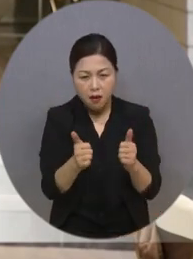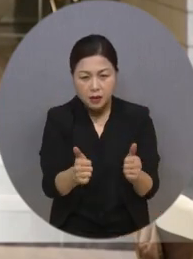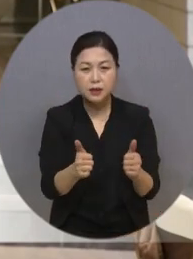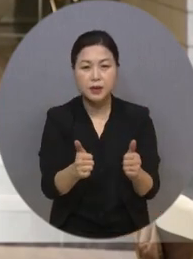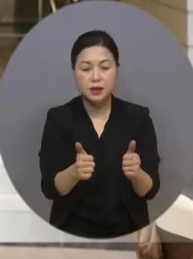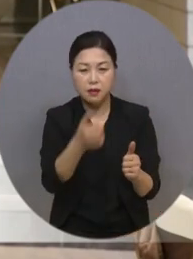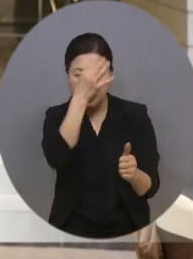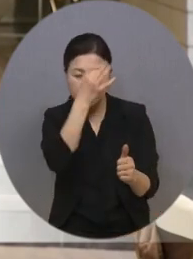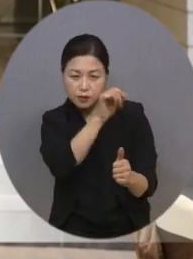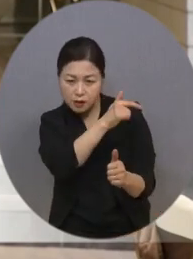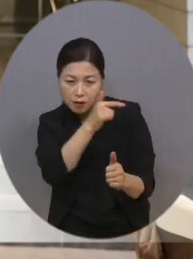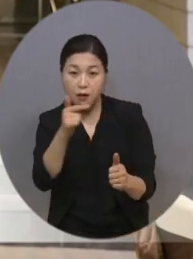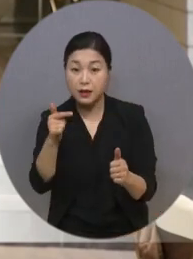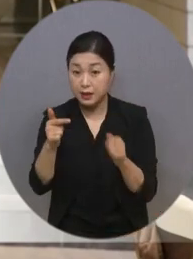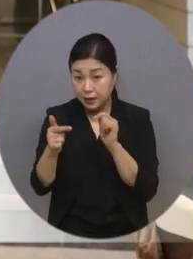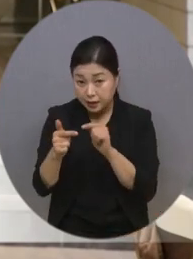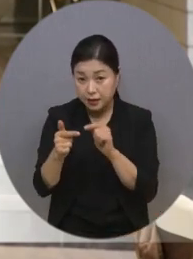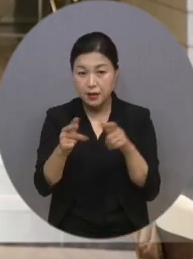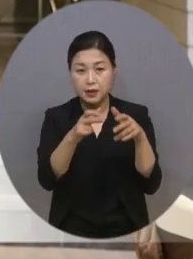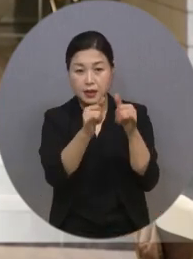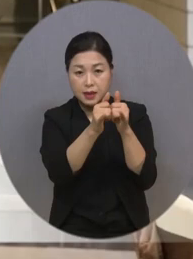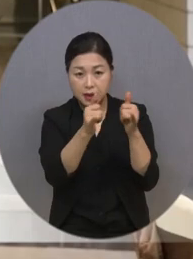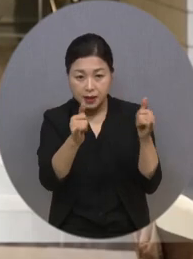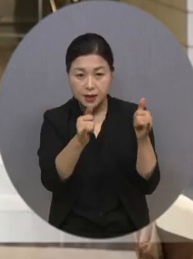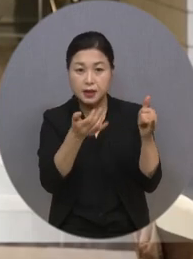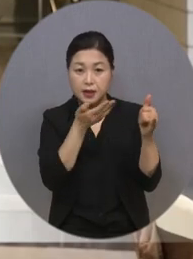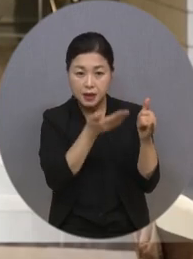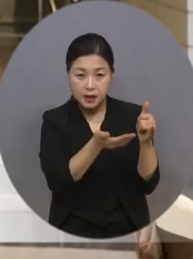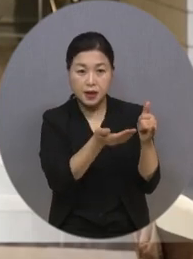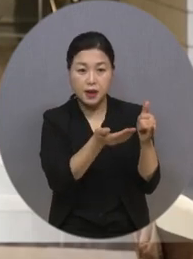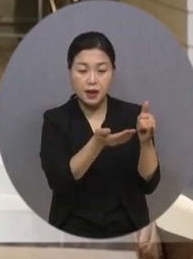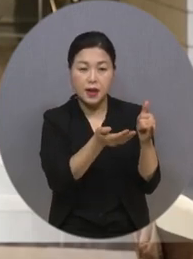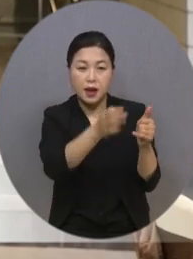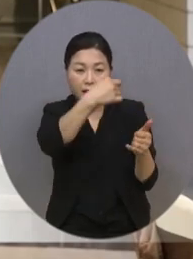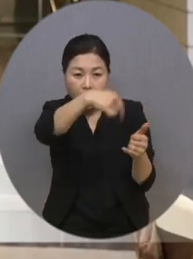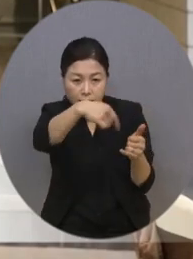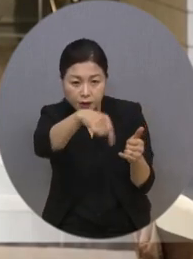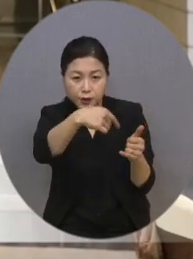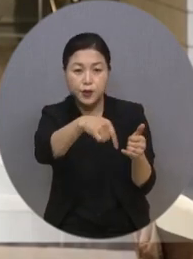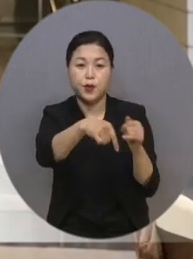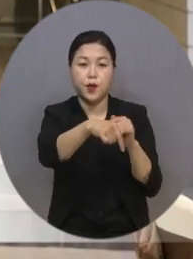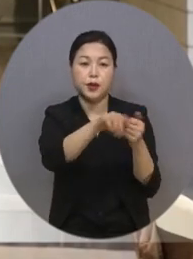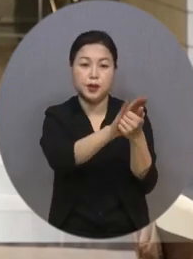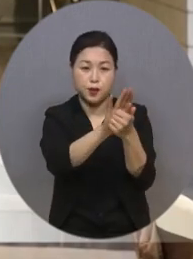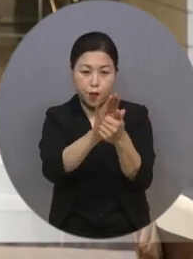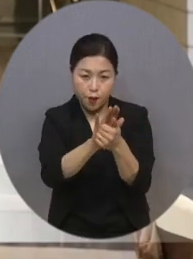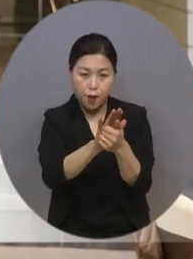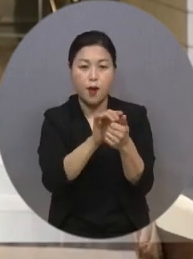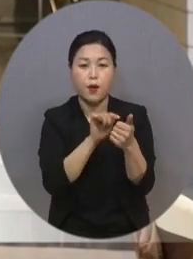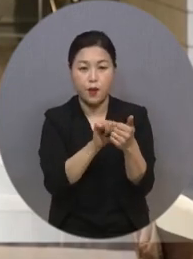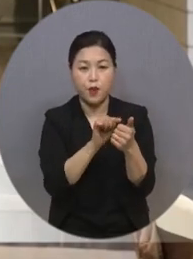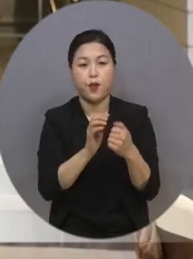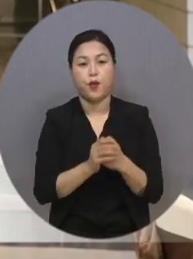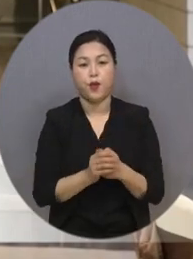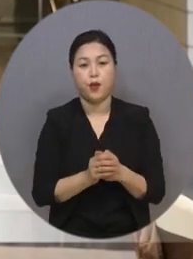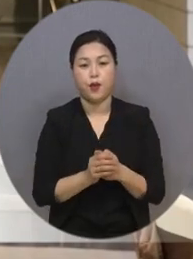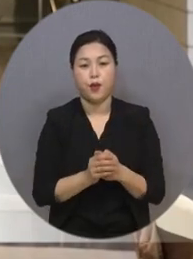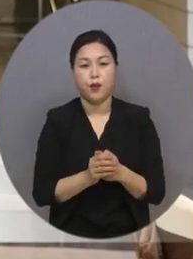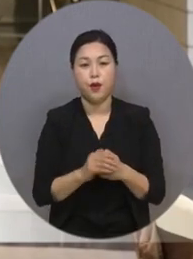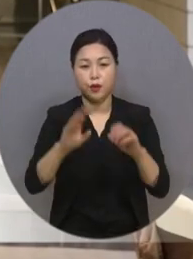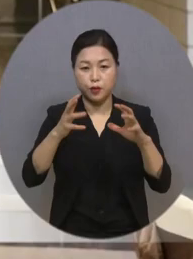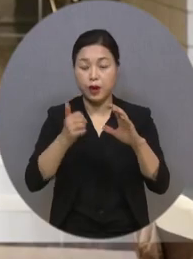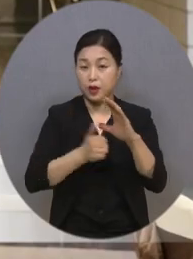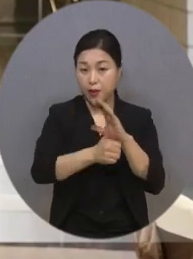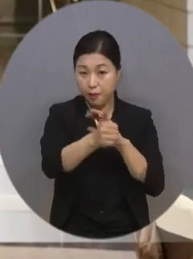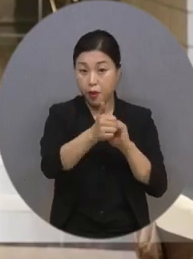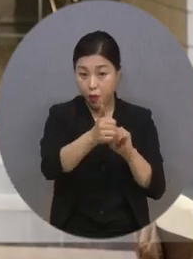해왔던 노하우라든가 이런 것들 많은 장애인들에게 전수도 해주고 또 지도도 해주고